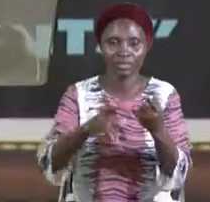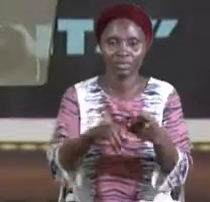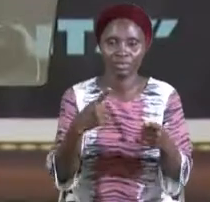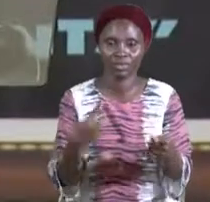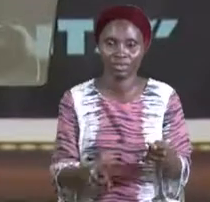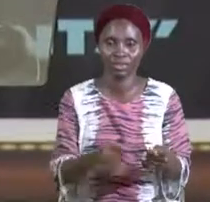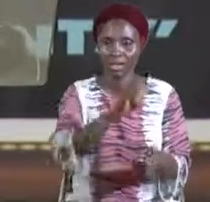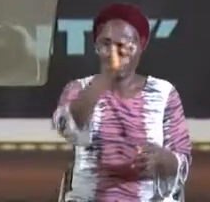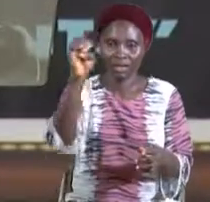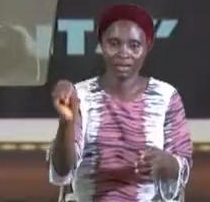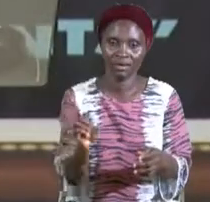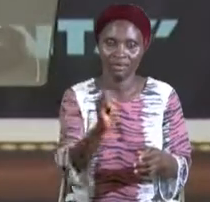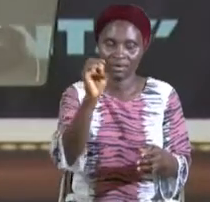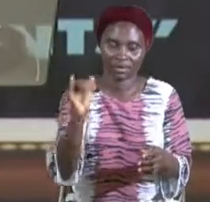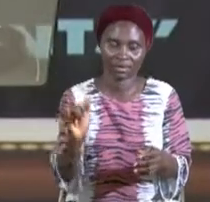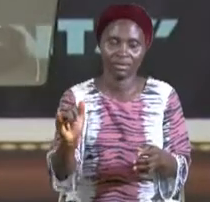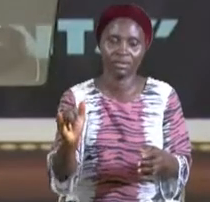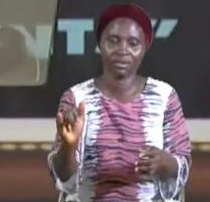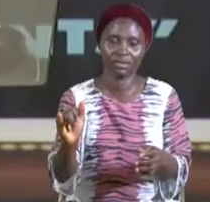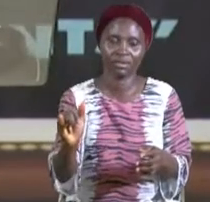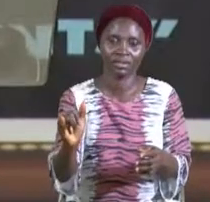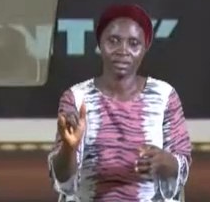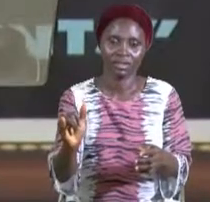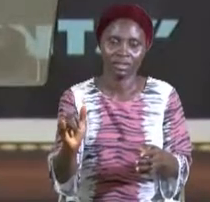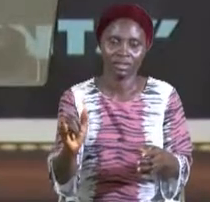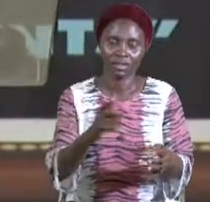Jésus-Christ vous sera pleinement accordée.